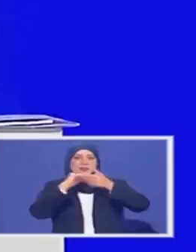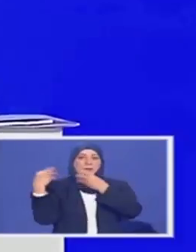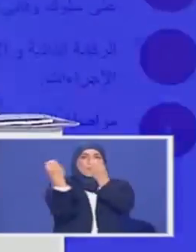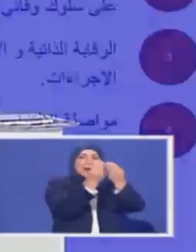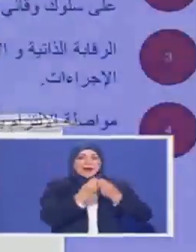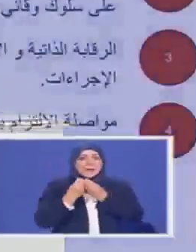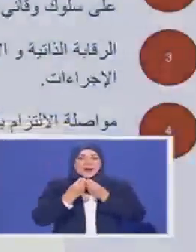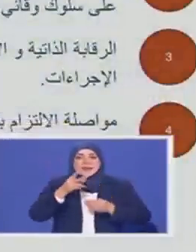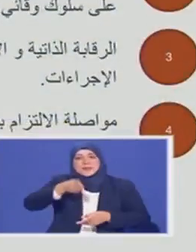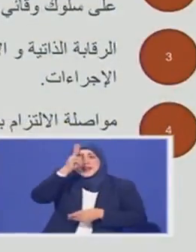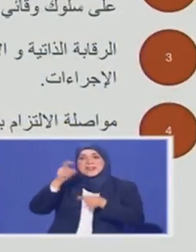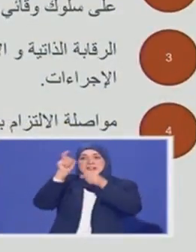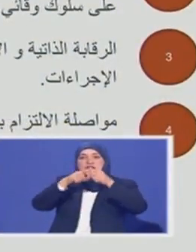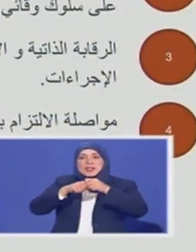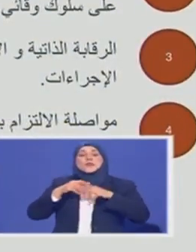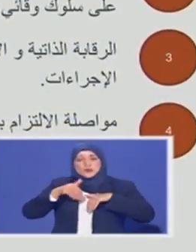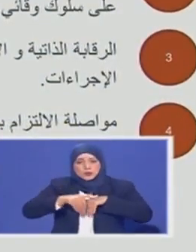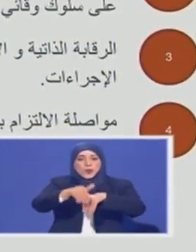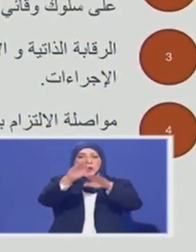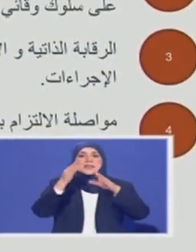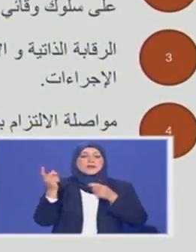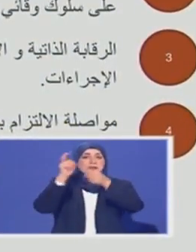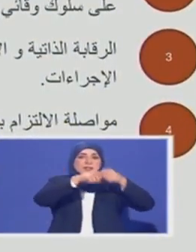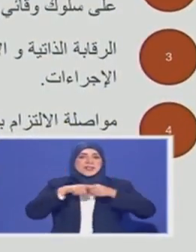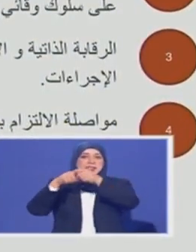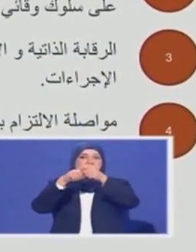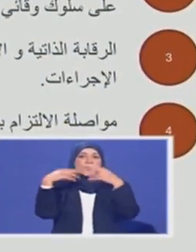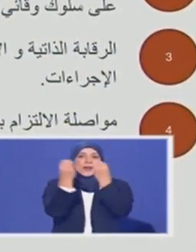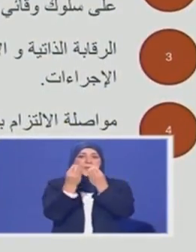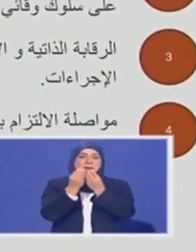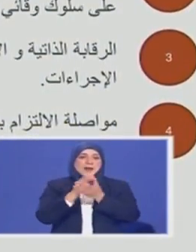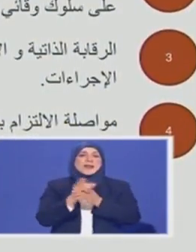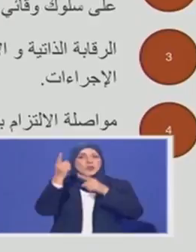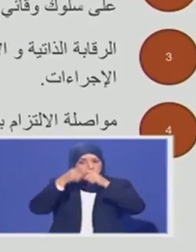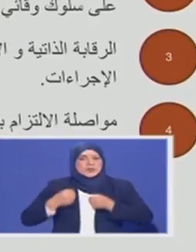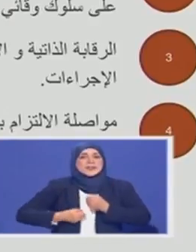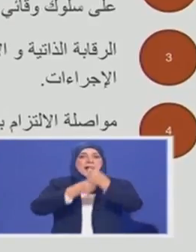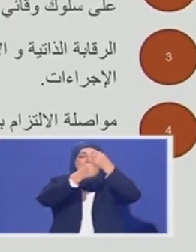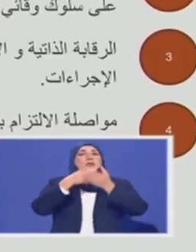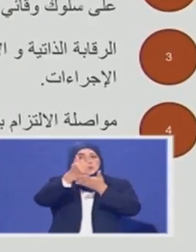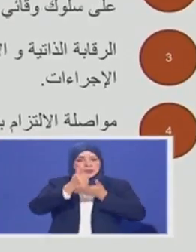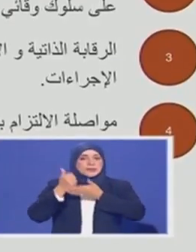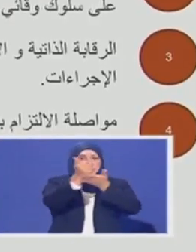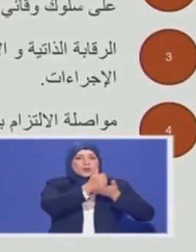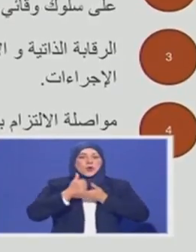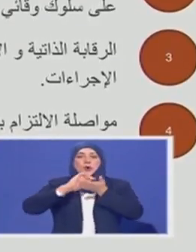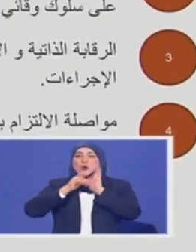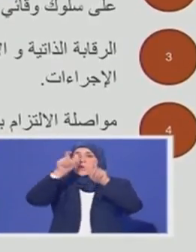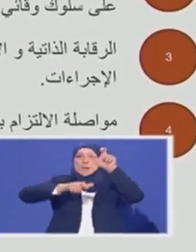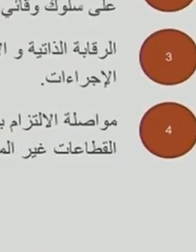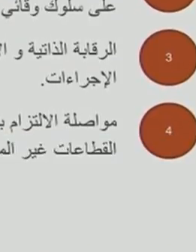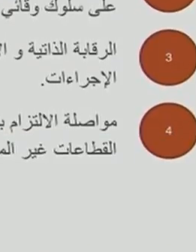بحاجه لاكثر تشاركيه وباش نواصلوا في المسار التشاركيه وفي التعاون والتعامل مع كل الاطراف